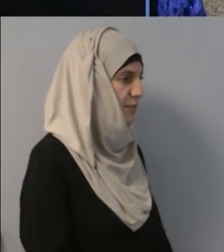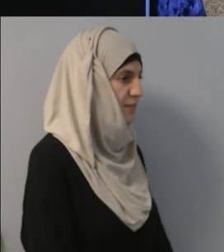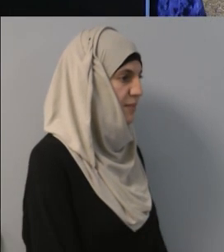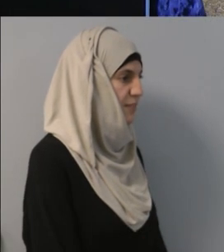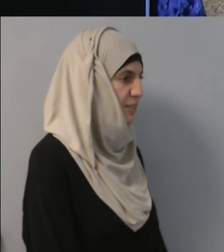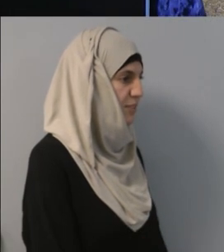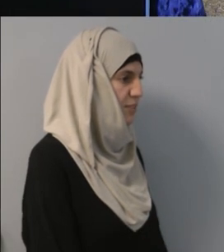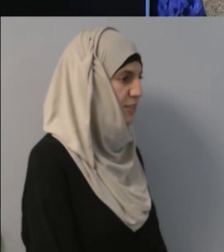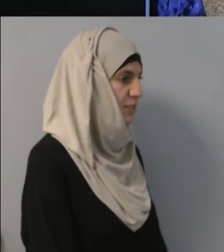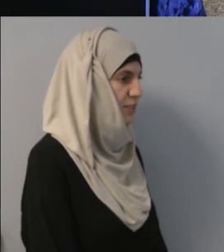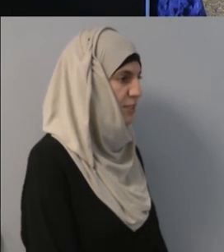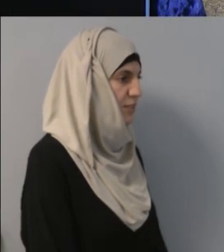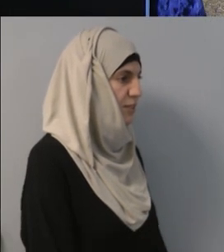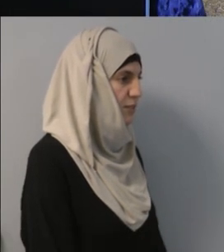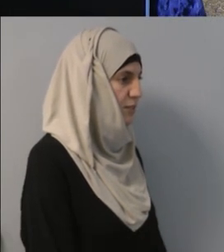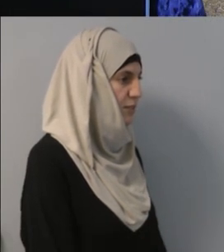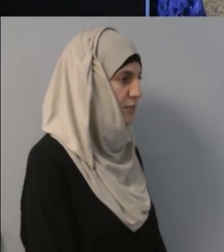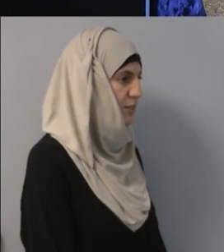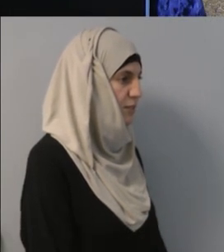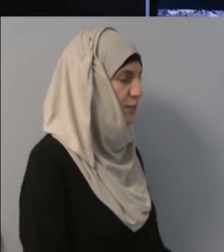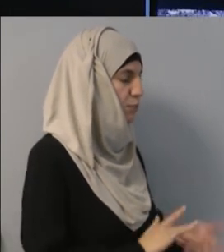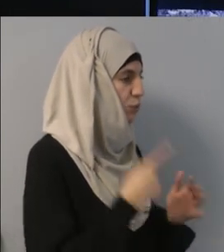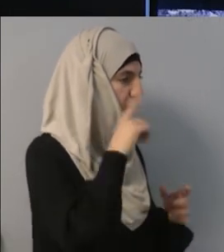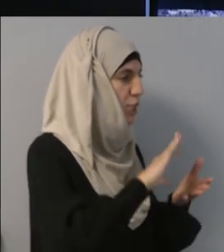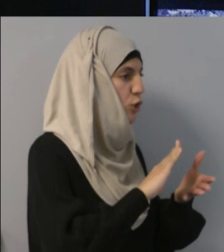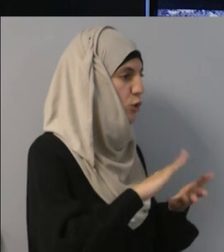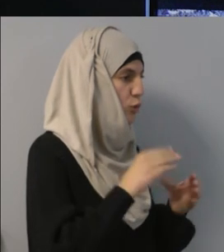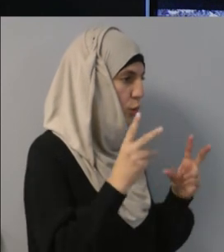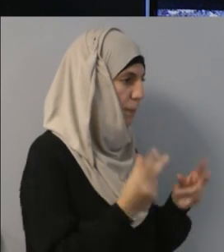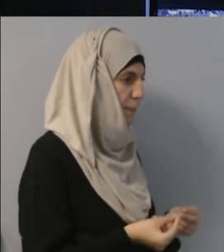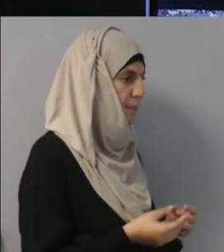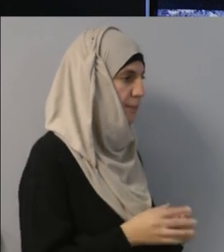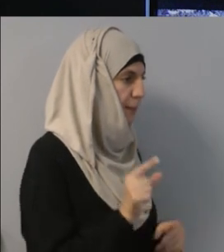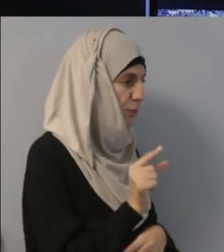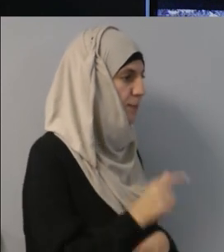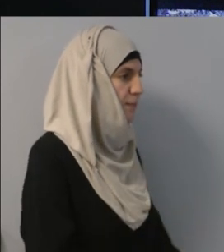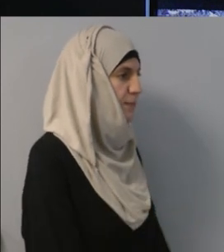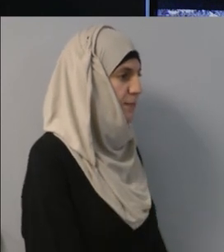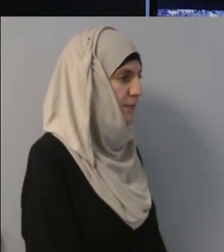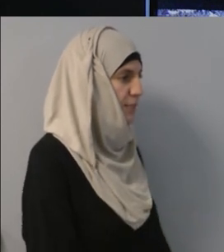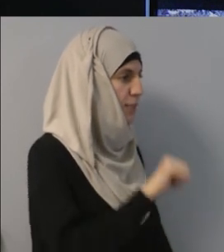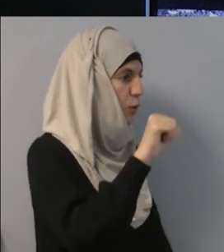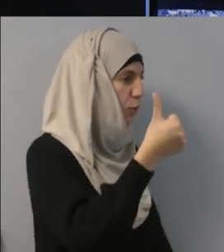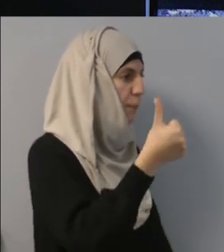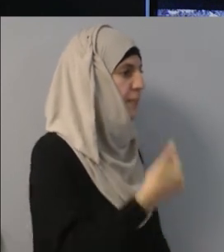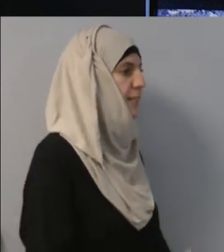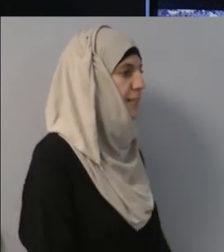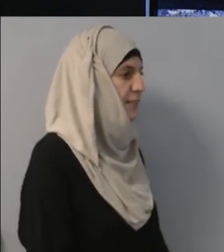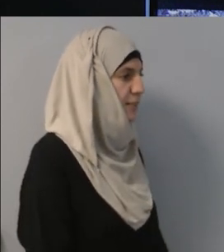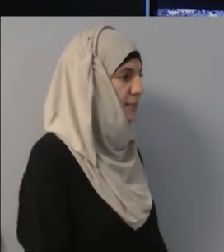quoi? Alors, pour te résumer un petit peu, on a quatre objectifs principaux. Le premier,